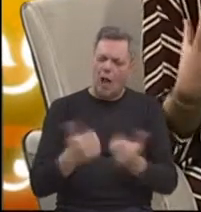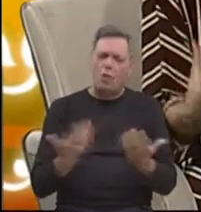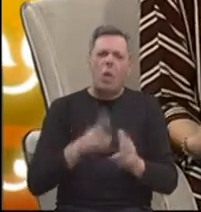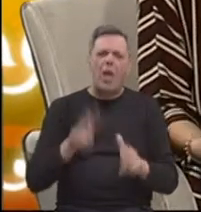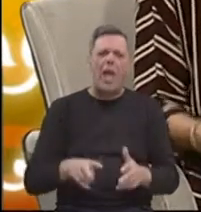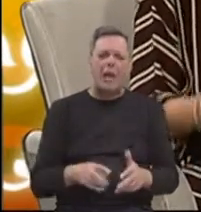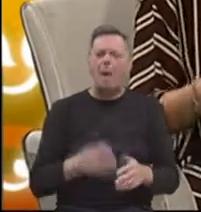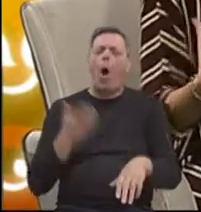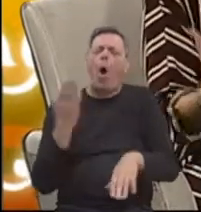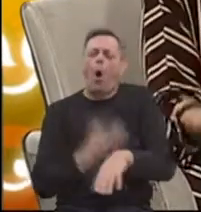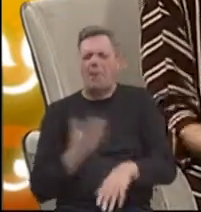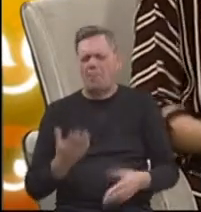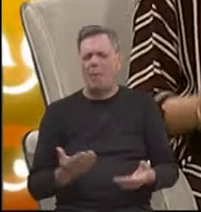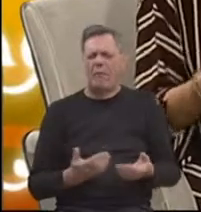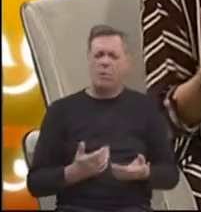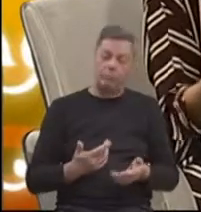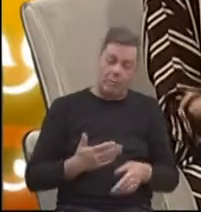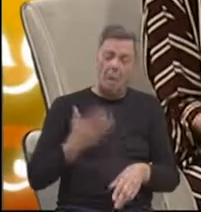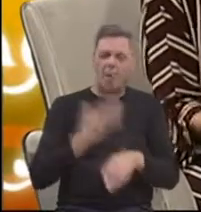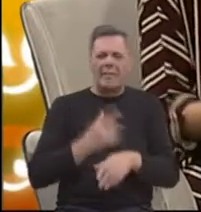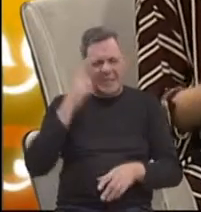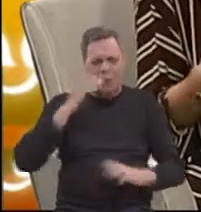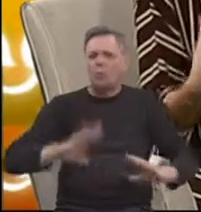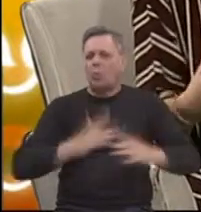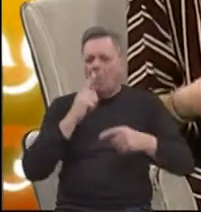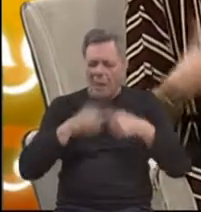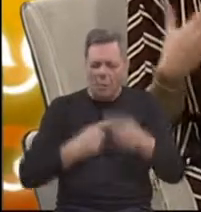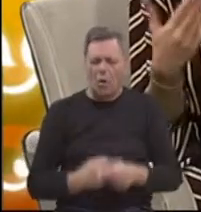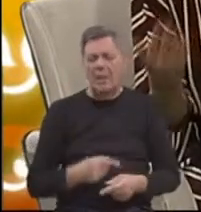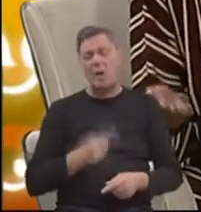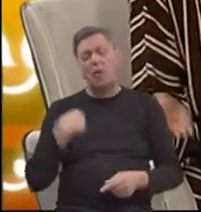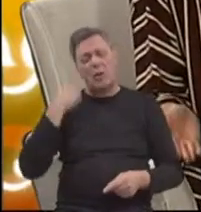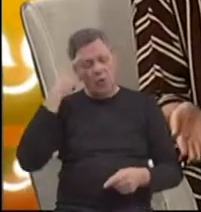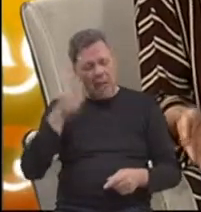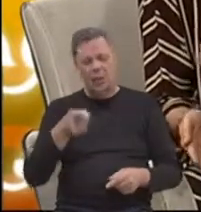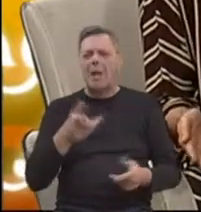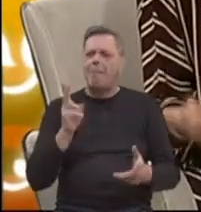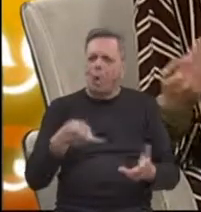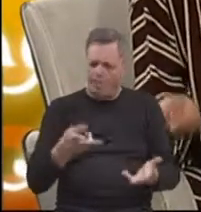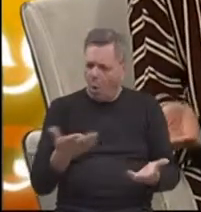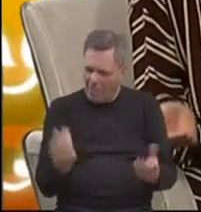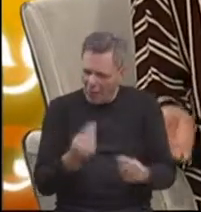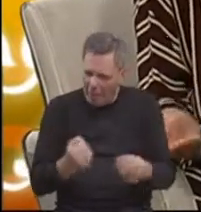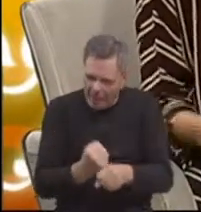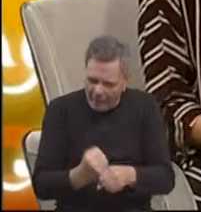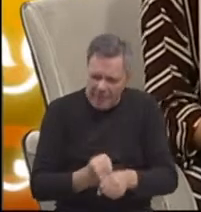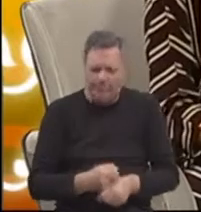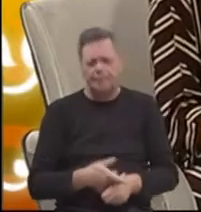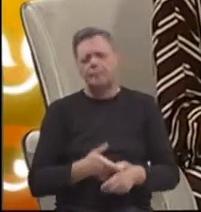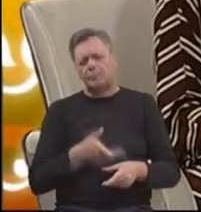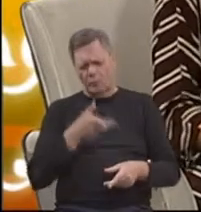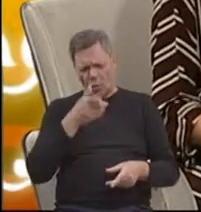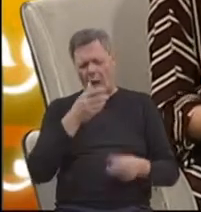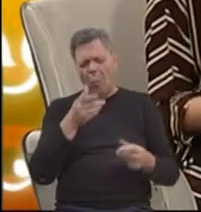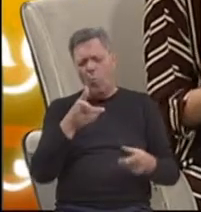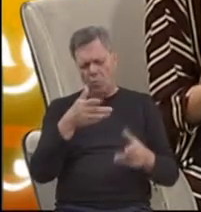ima određenu ozljedu, budući da ozljeda znači upalni proces znači da moramo na neki način intervenirati u njegove